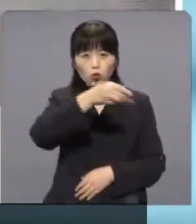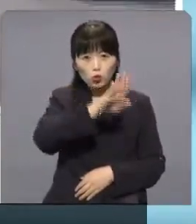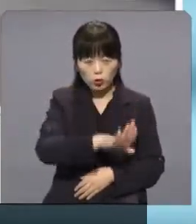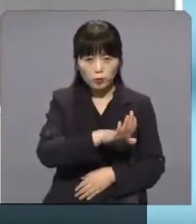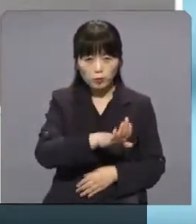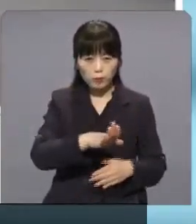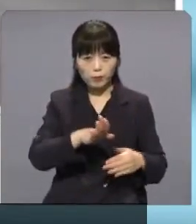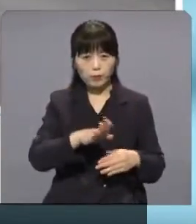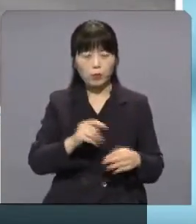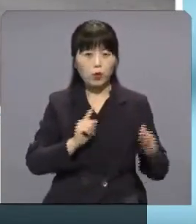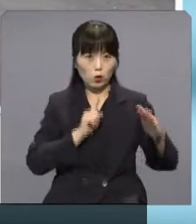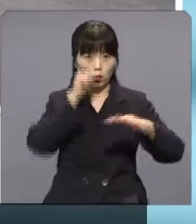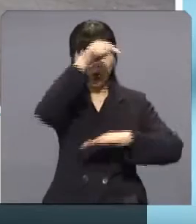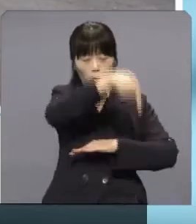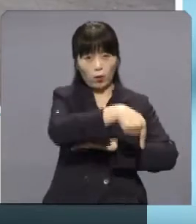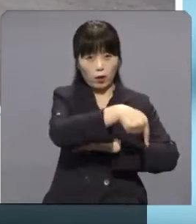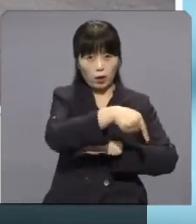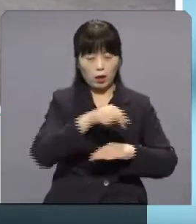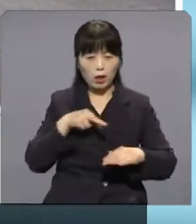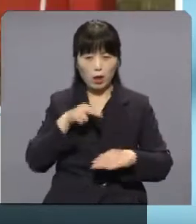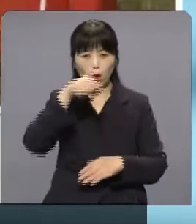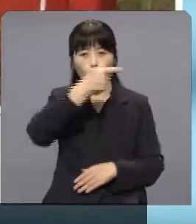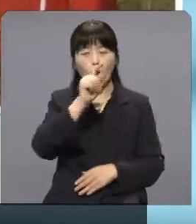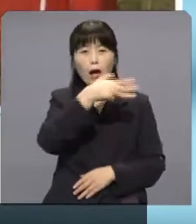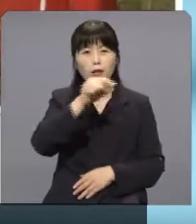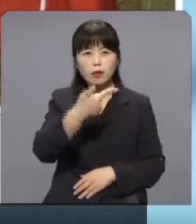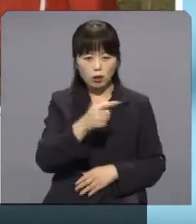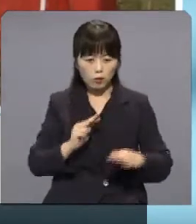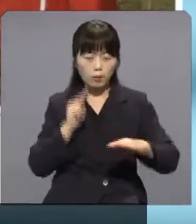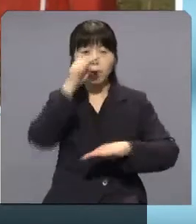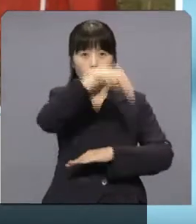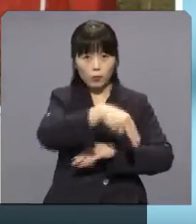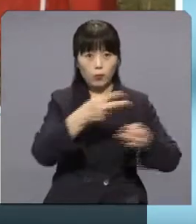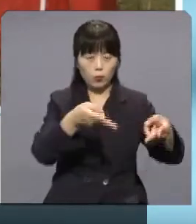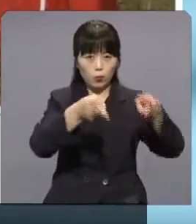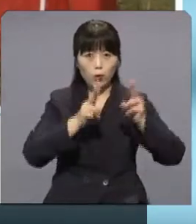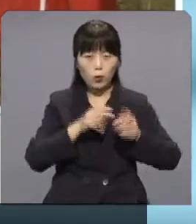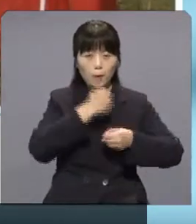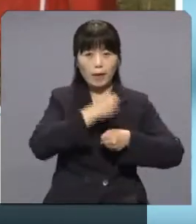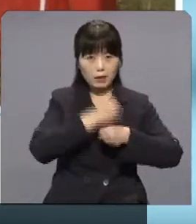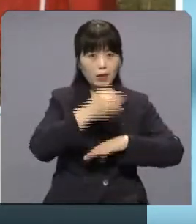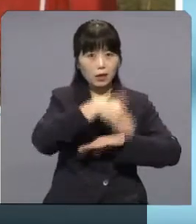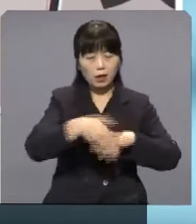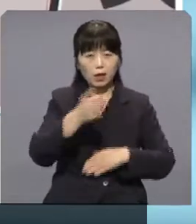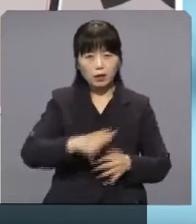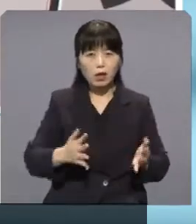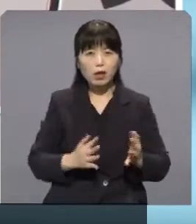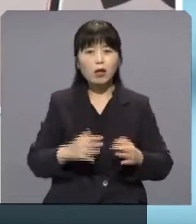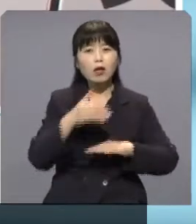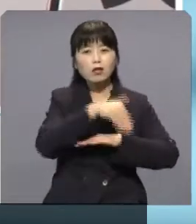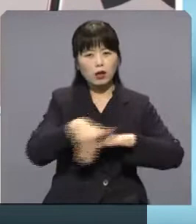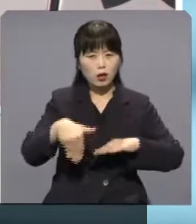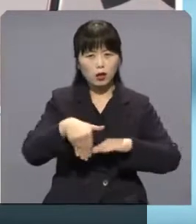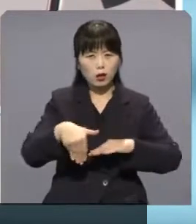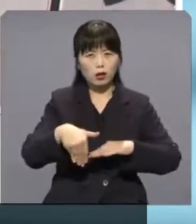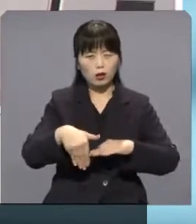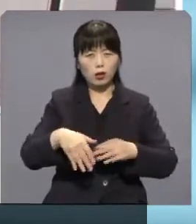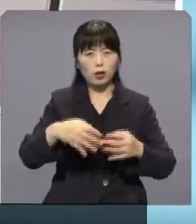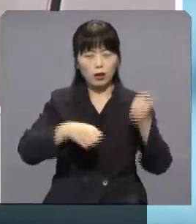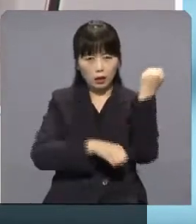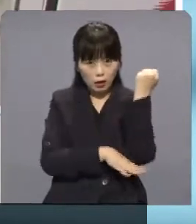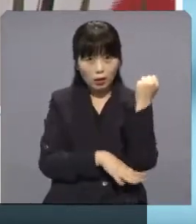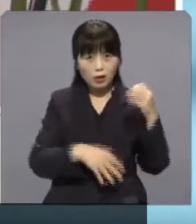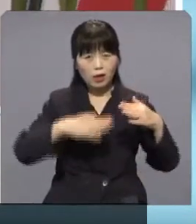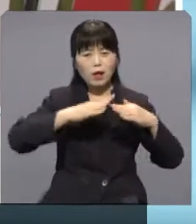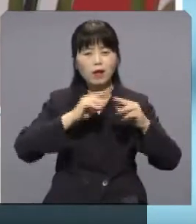일종의 국가 돌아오죠 어 과 선교 를 설치할 계획이었습니다 하지만 설계 변경 과정에서 이런 계획이 취소가 됐거든요 이렇게 선